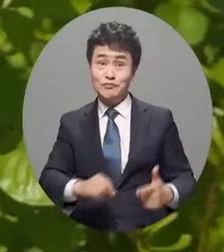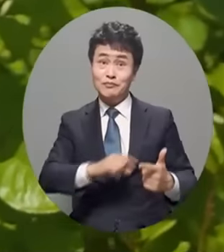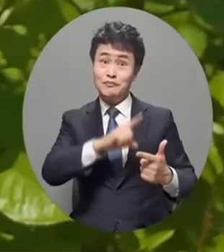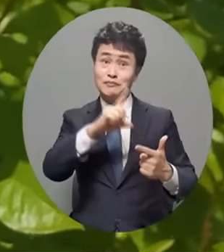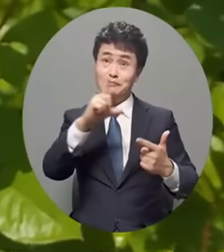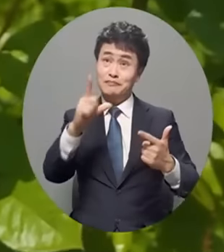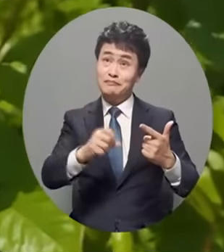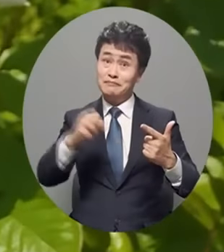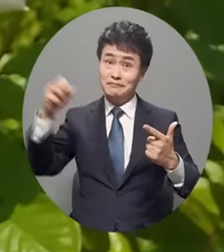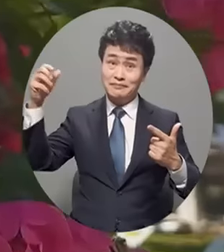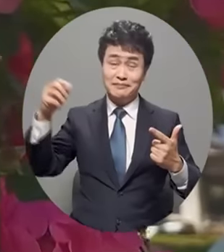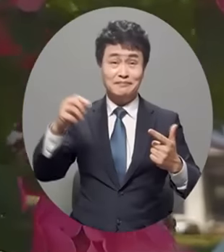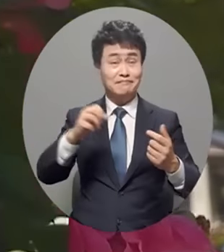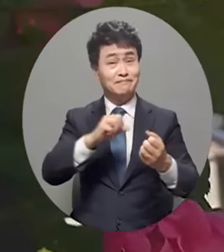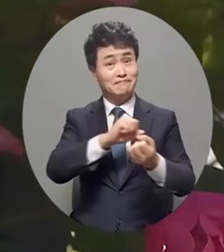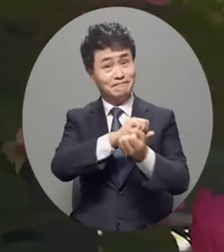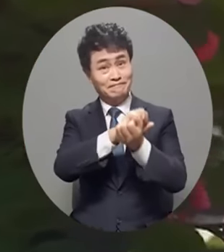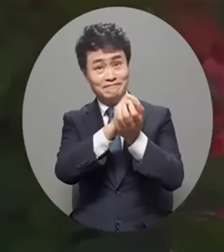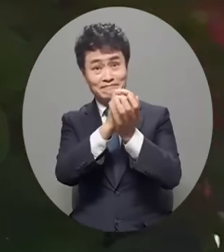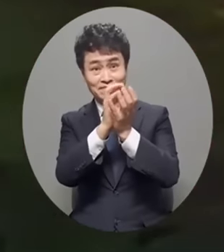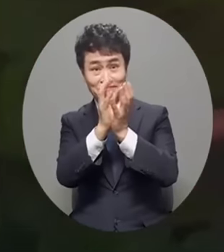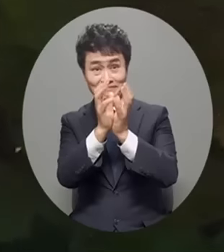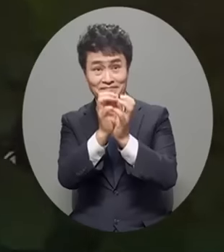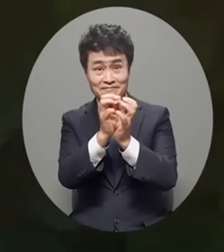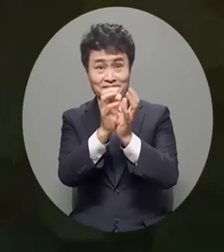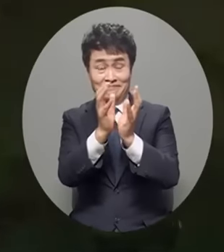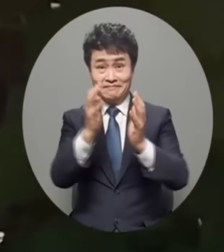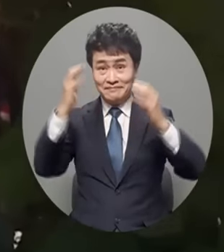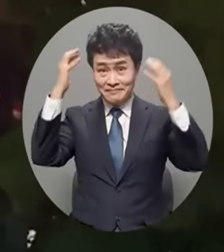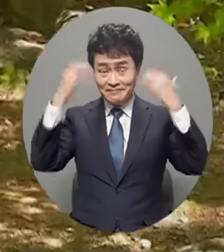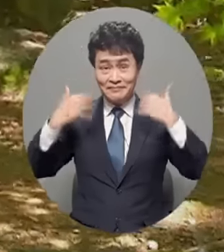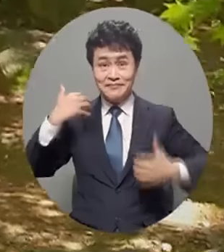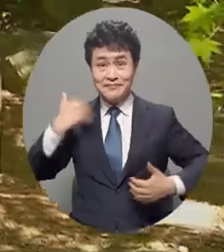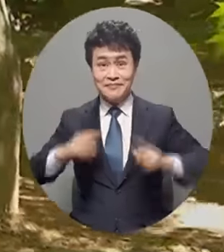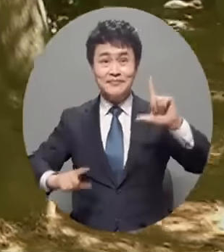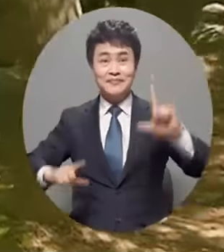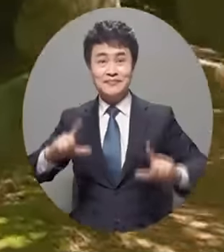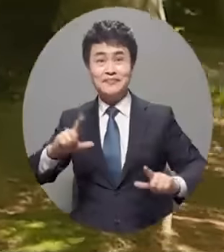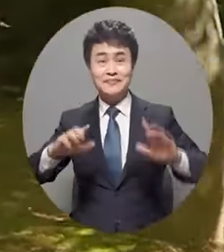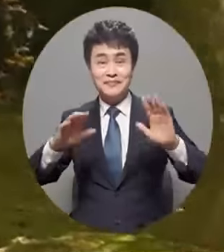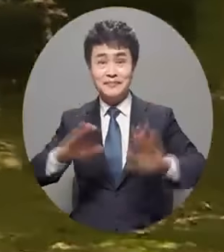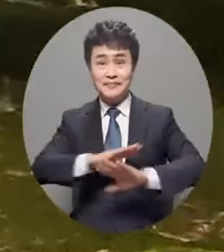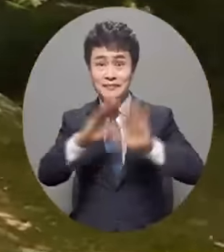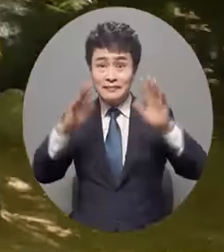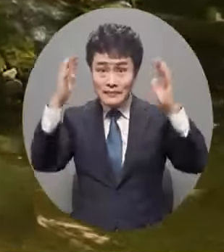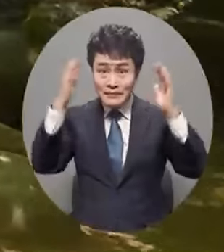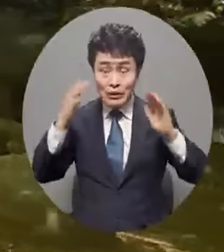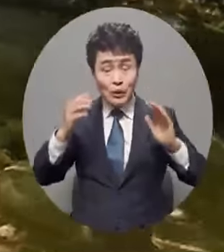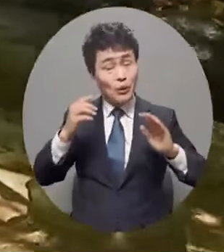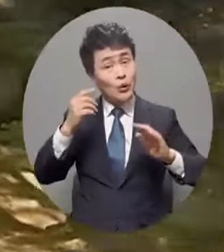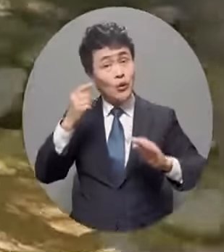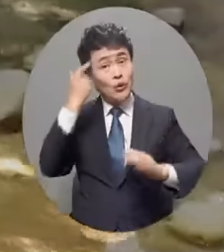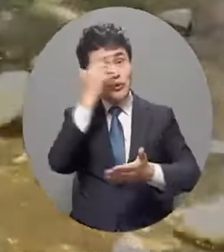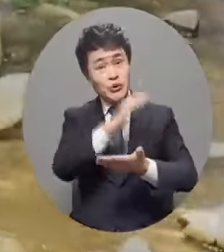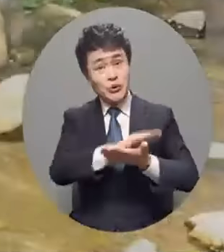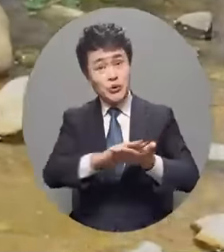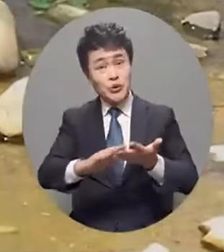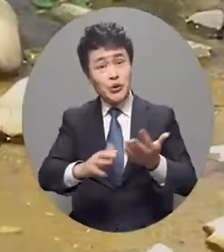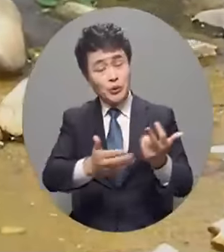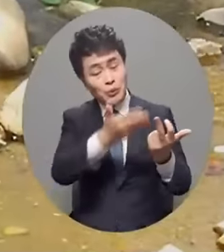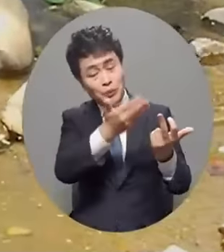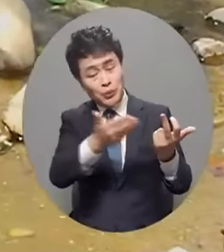잔뜩 머금은 이 꽃들이 본격적으로 시작된 여름을 반기고 있는 것도 같고요. 낮더위를 피해서 시원한 물줄기를 찾은